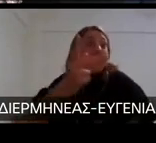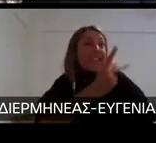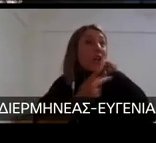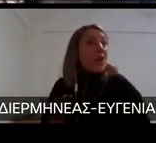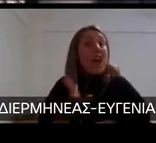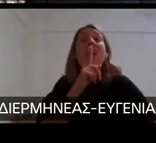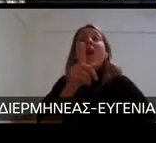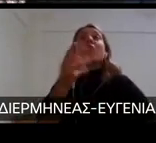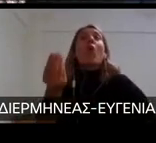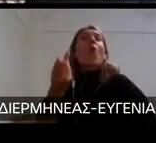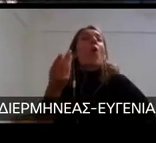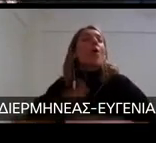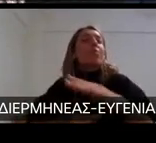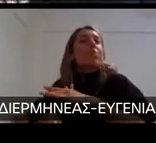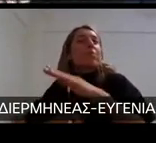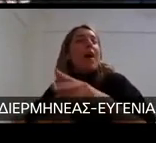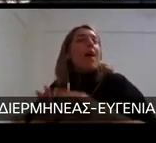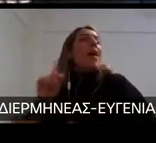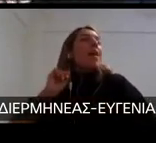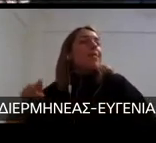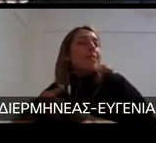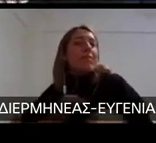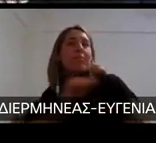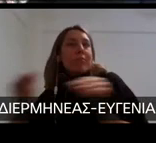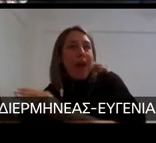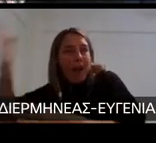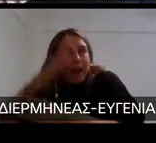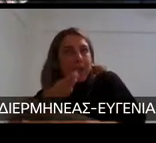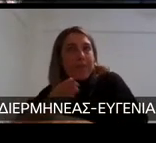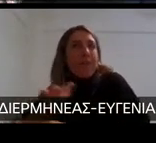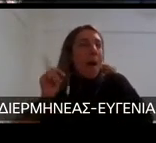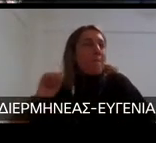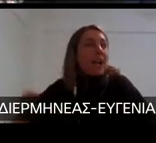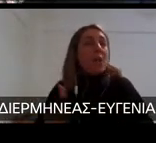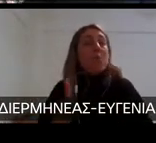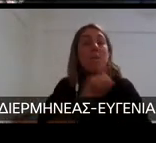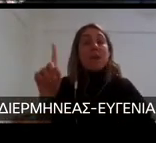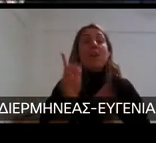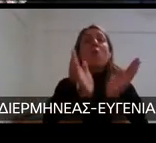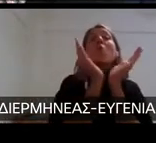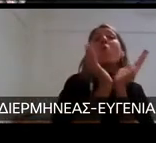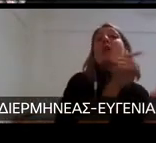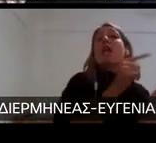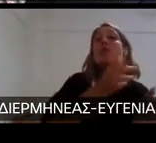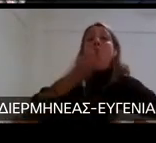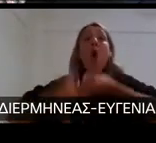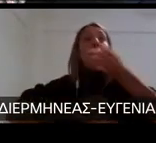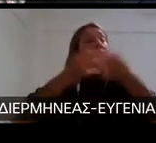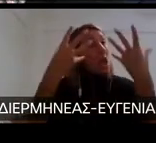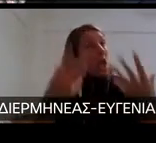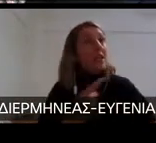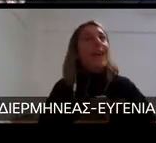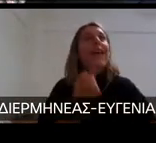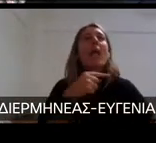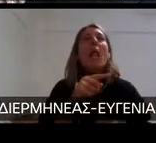όρου λαθρομετανάστες, όπως και το δίκτυο PICUM έχει προτείνει την UNESCO με κάποιες οδηγίες να χρησιμοποιείται ο